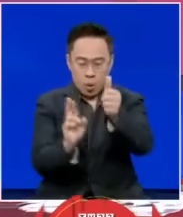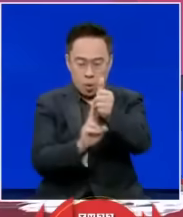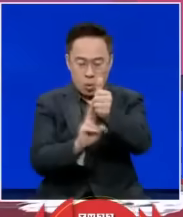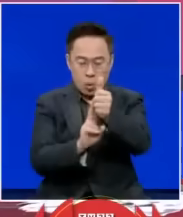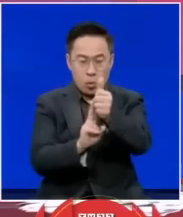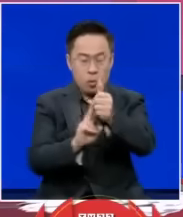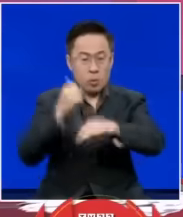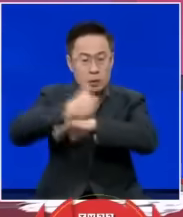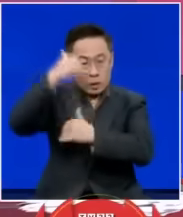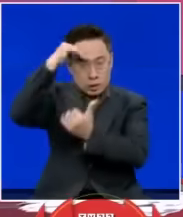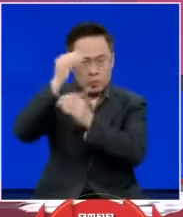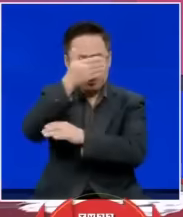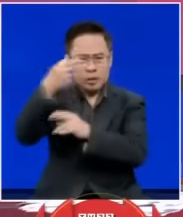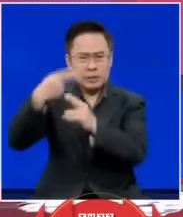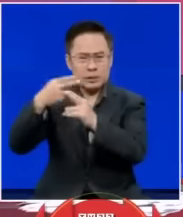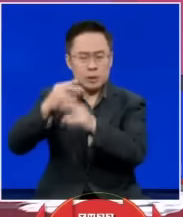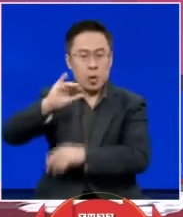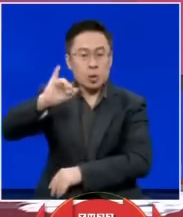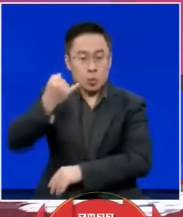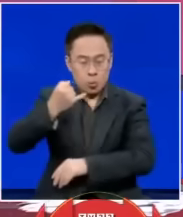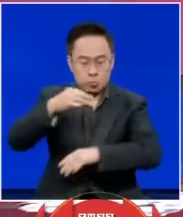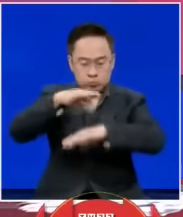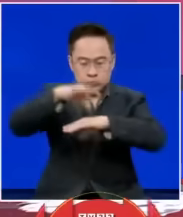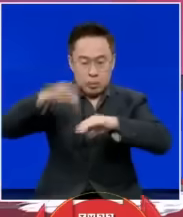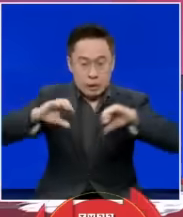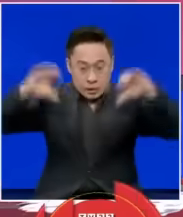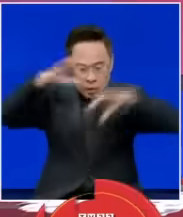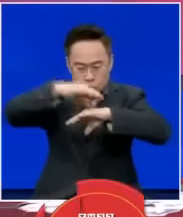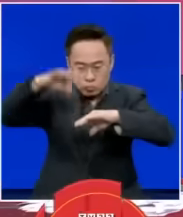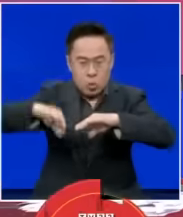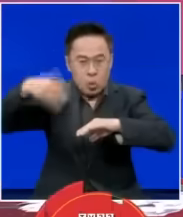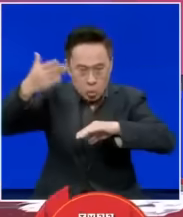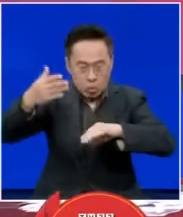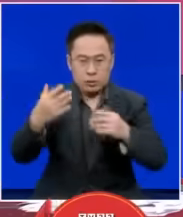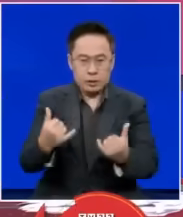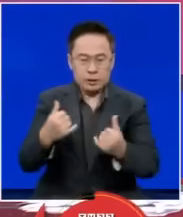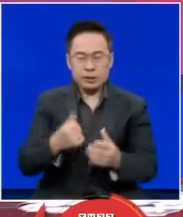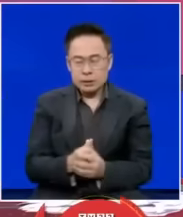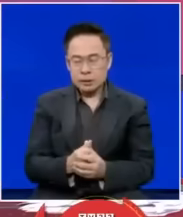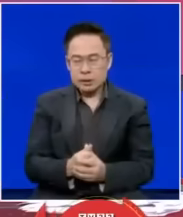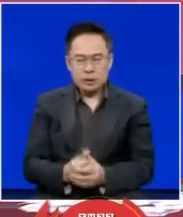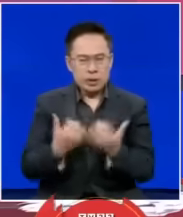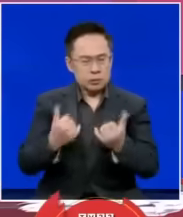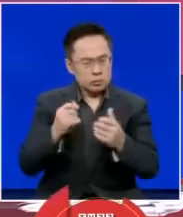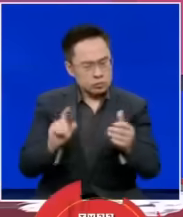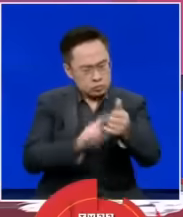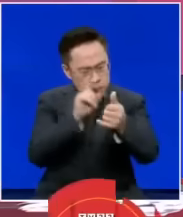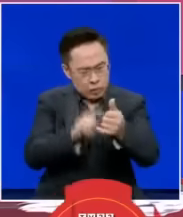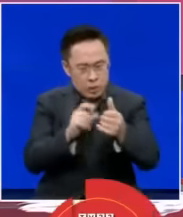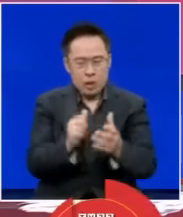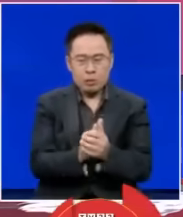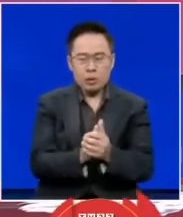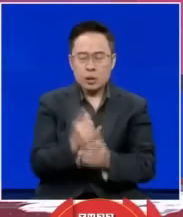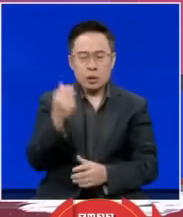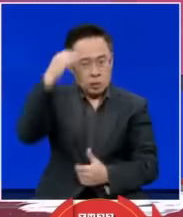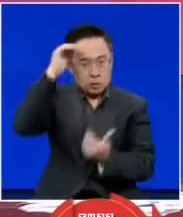ก็มีคำถามอีกเอ๊ะแล้วจะเป็นแบบไหนคดีนี้จะไปยังไงต่อเรื่องอาญาจะเป็นยังไงแล้วก็มีคำถามว่าเอาจริงๆ2บิ๊กตำรวจโดน2